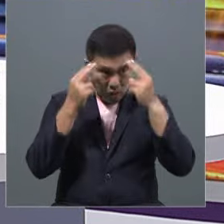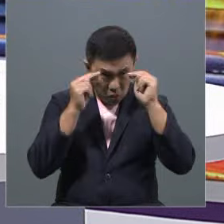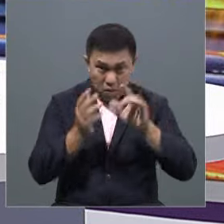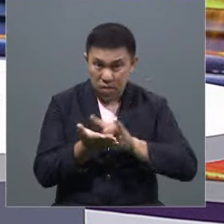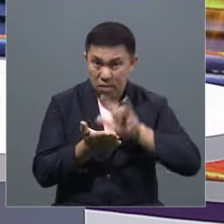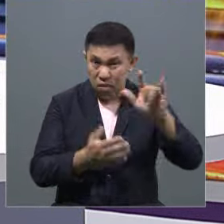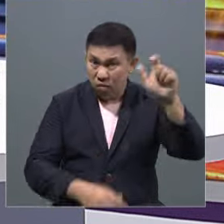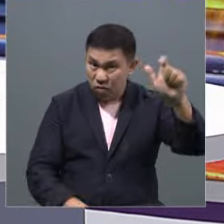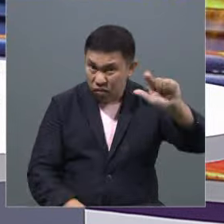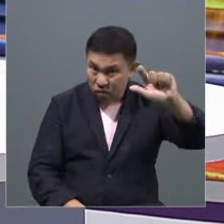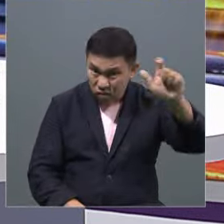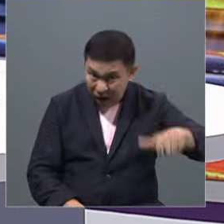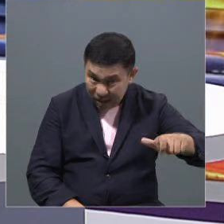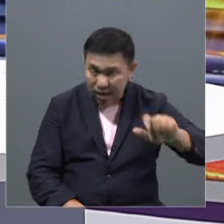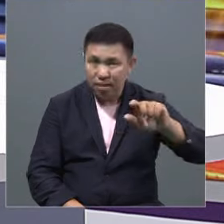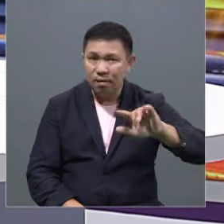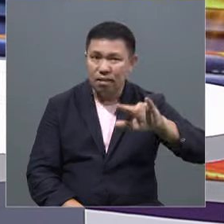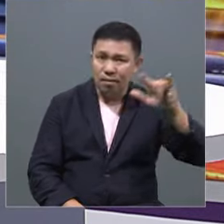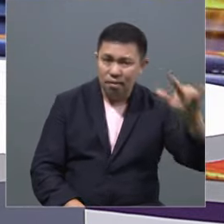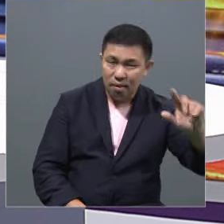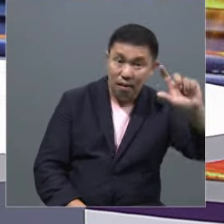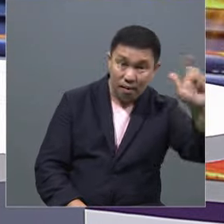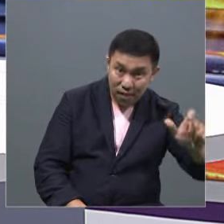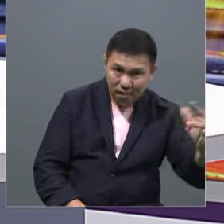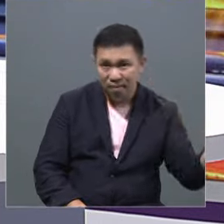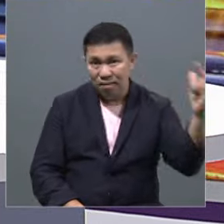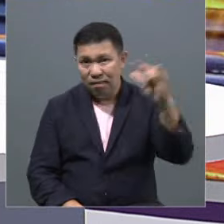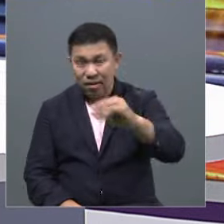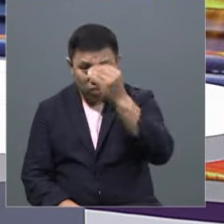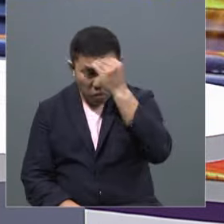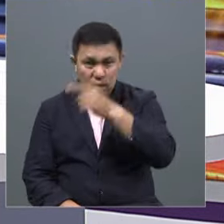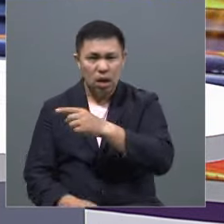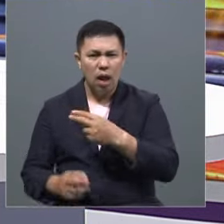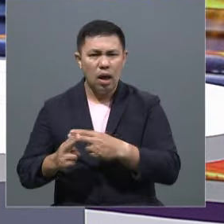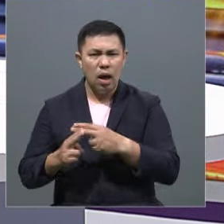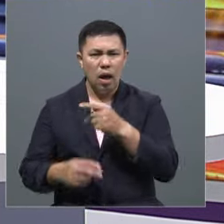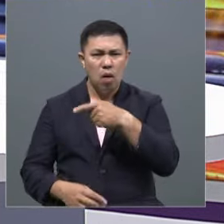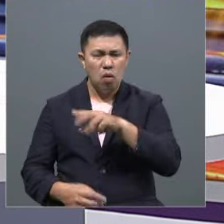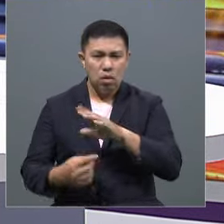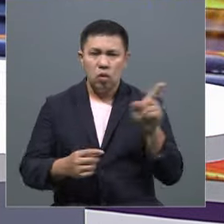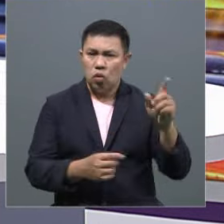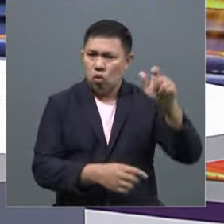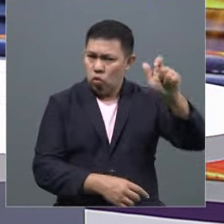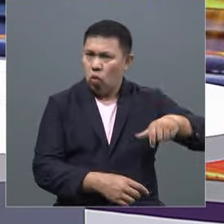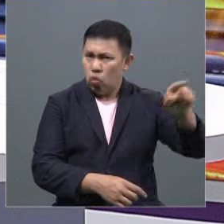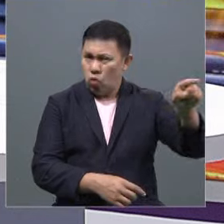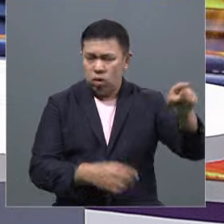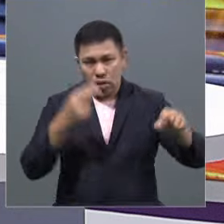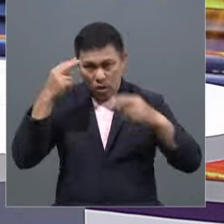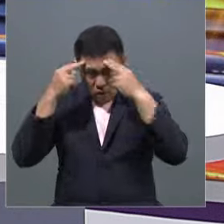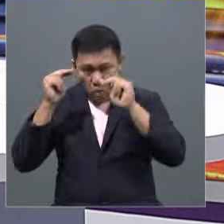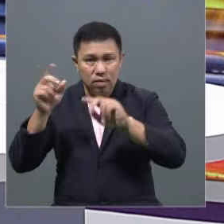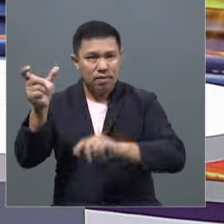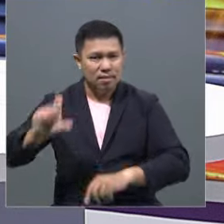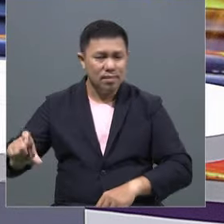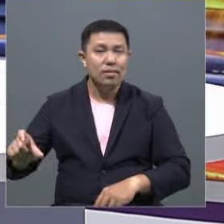ฝรั่งเศสใช่มั้ยแล้วไปออิตาลีแล้วเดี๋ยวก็จะปิดท้ายที่ญี่ปุ่นแต่ว่าตอนนี้คุณภูมิธรรมอยู่ที่ฝรั่งเศสนะครับนายกตอนนี้อยู่ที่อิตาลีนะ